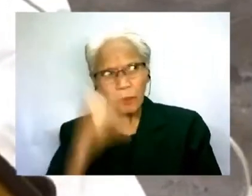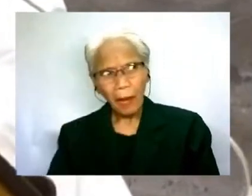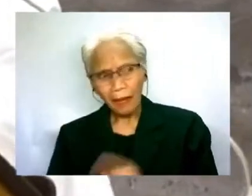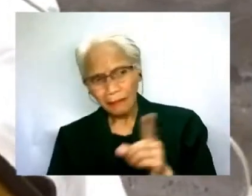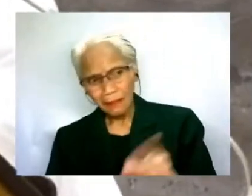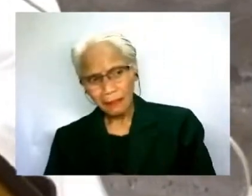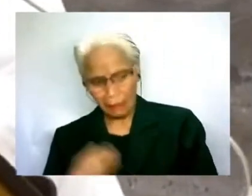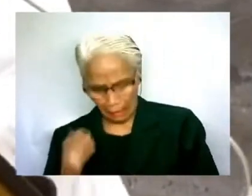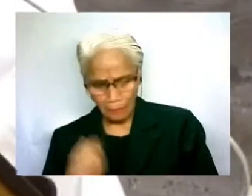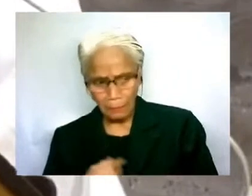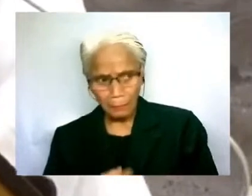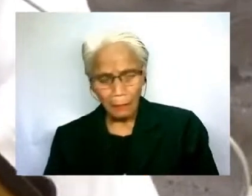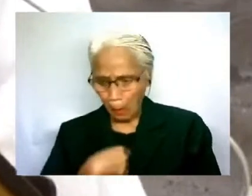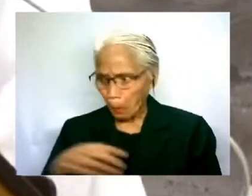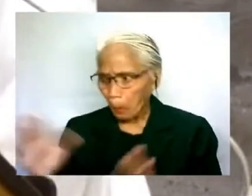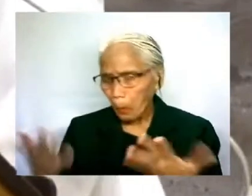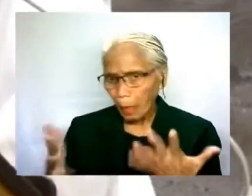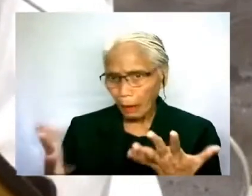Ako wala.